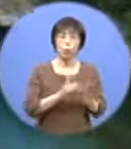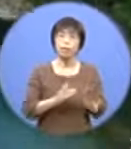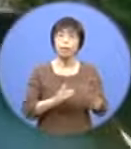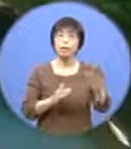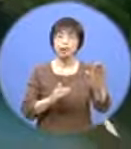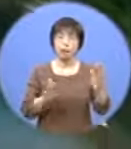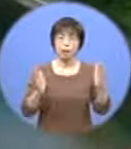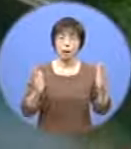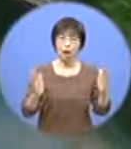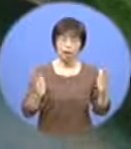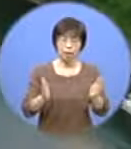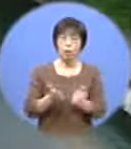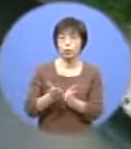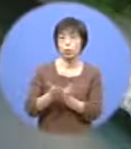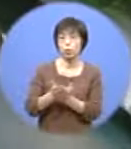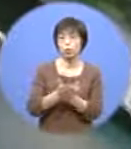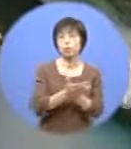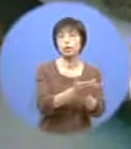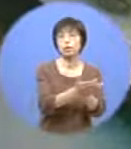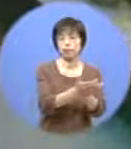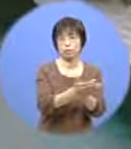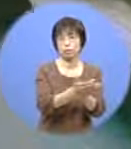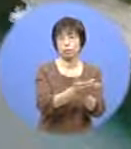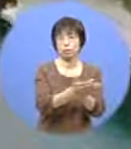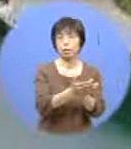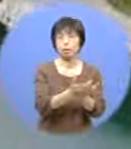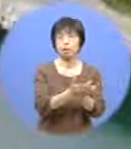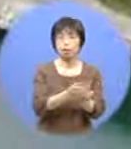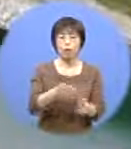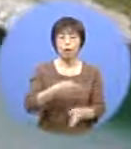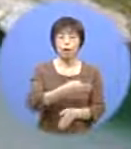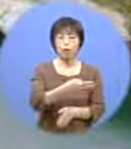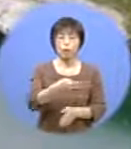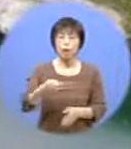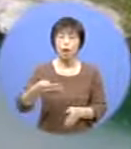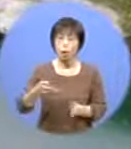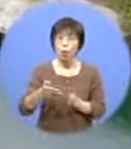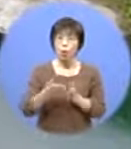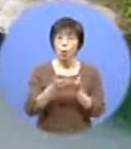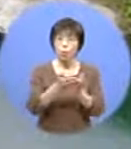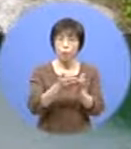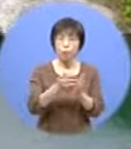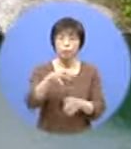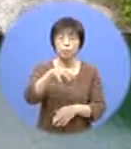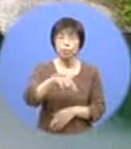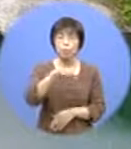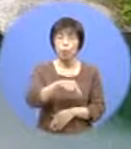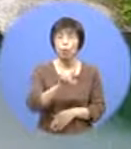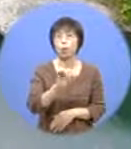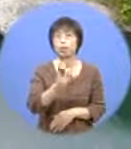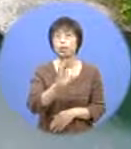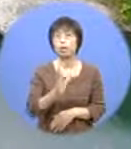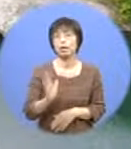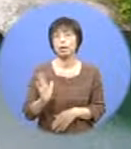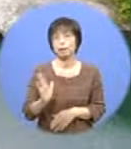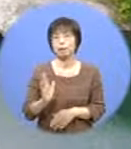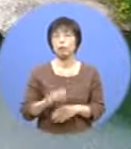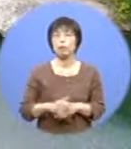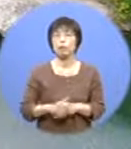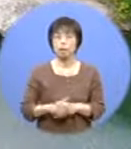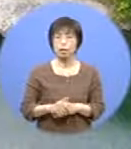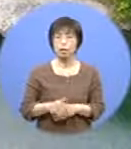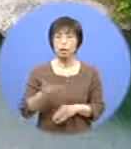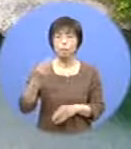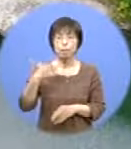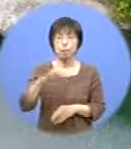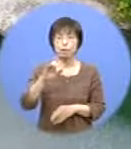を渡る渡し船で、大辺地街道では唯一船で渡る熊野古道です。阿吾は旧